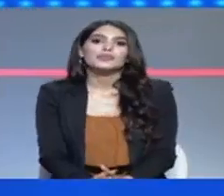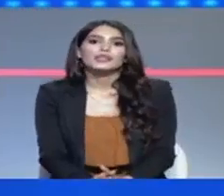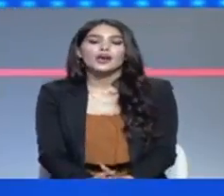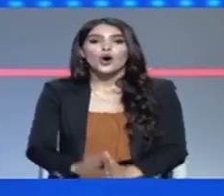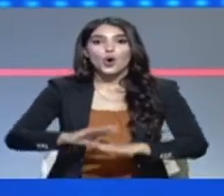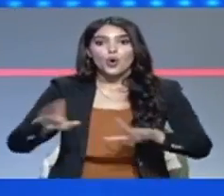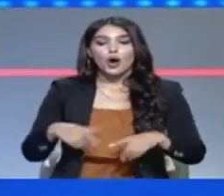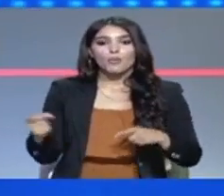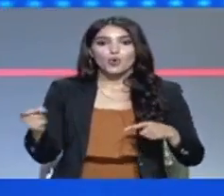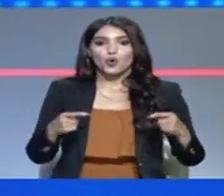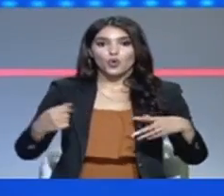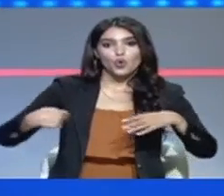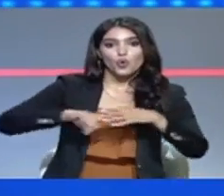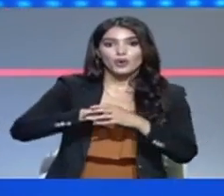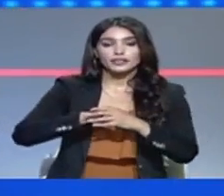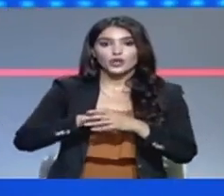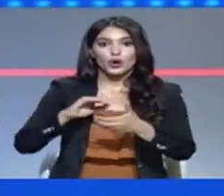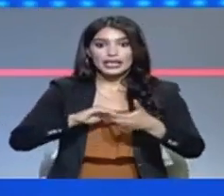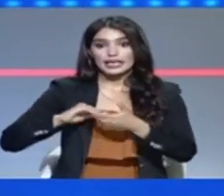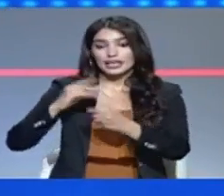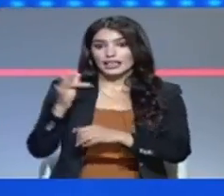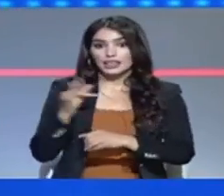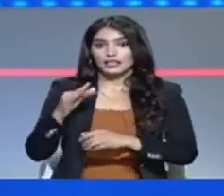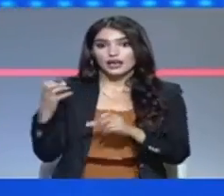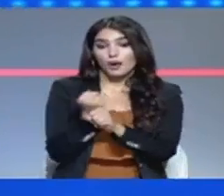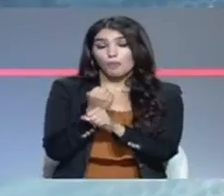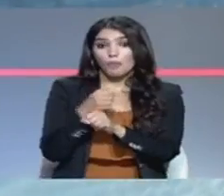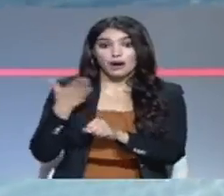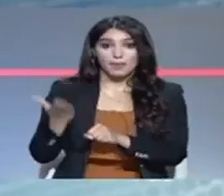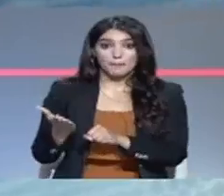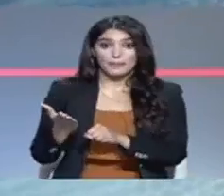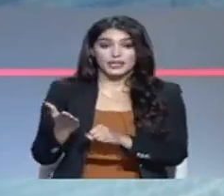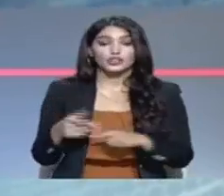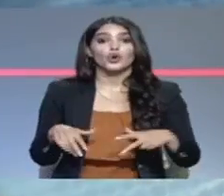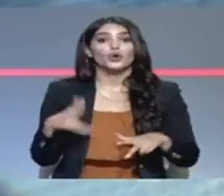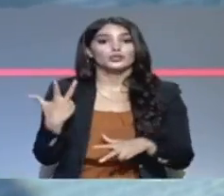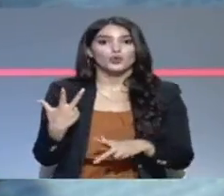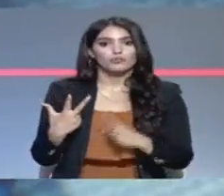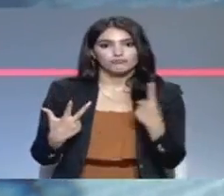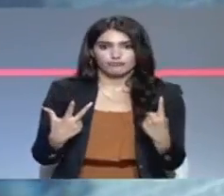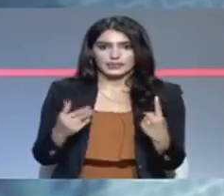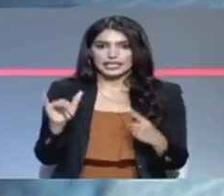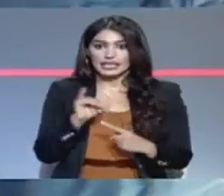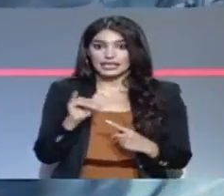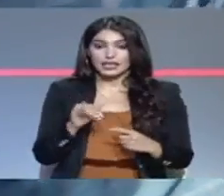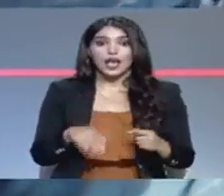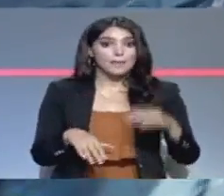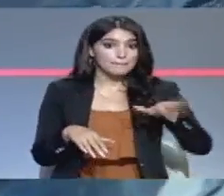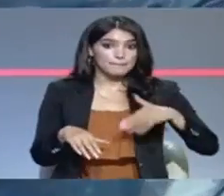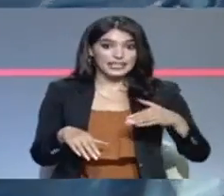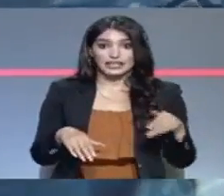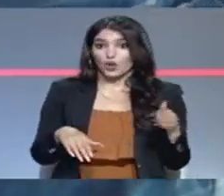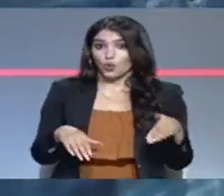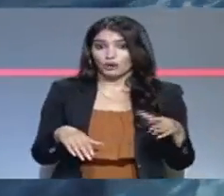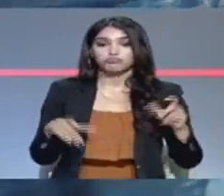وفي مواجهة أخرى حقق اتحاد تطاوين فوزا ساحقا بثلاثية مقابل هدف على نجم المتلوي